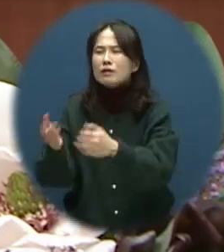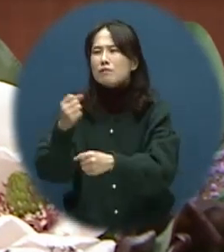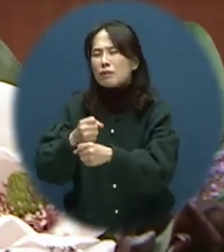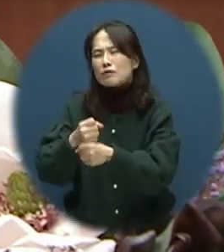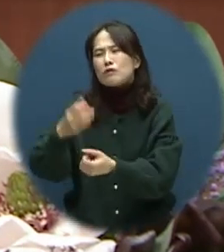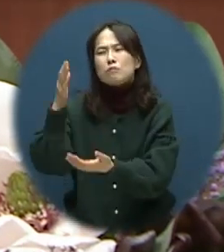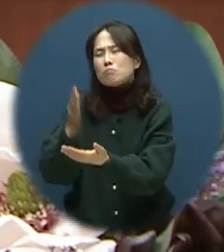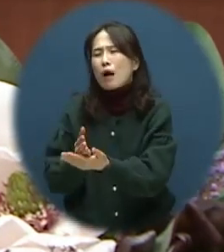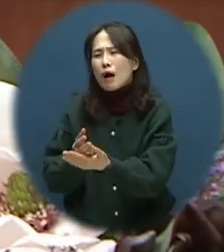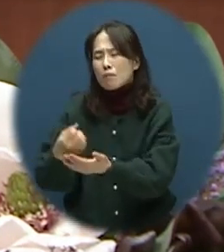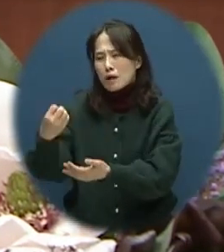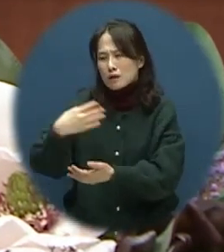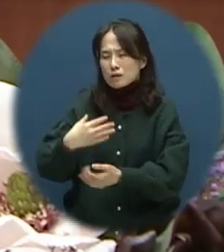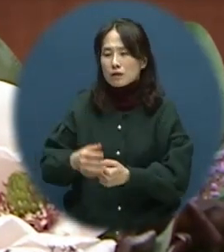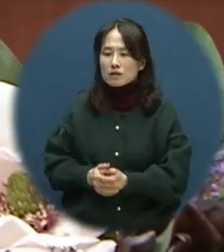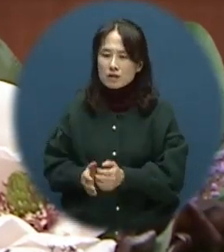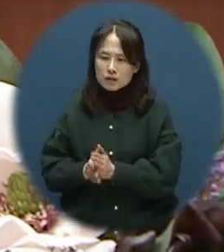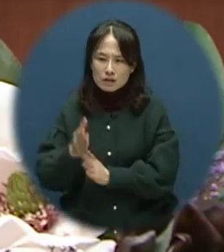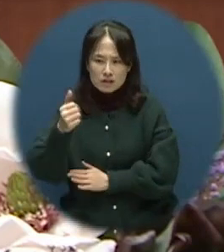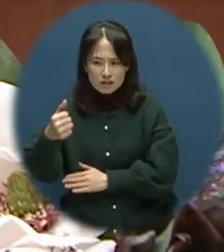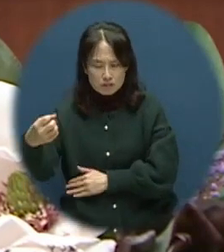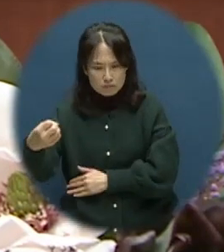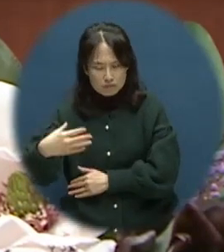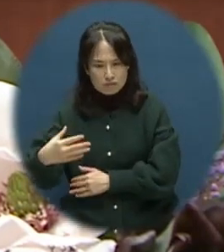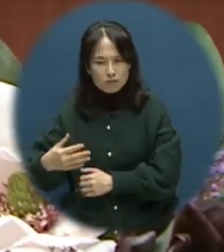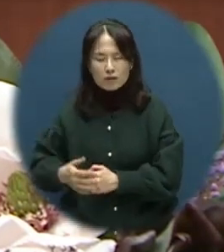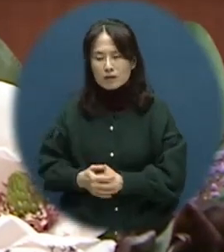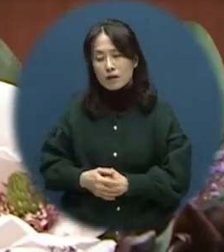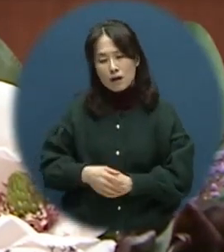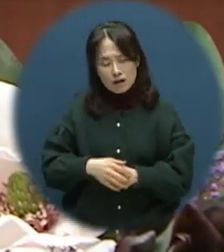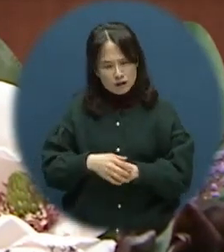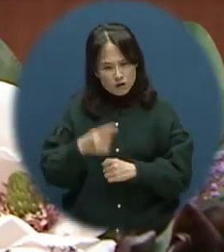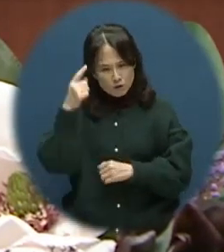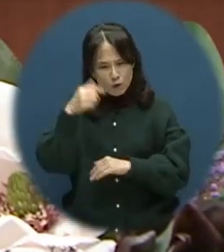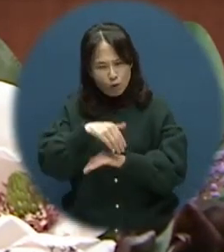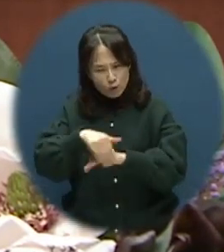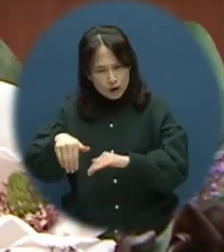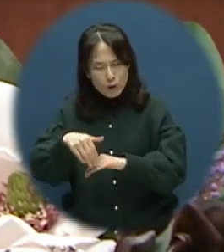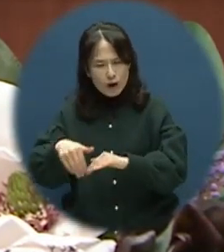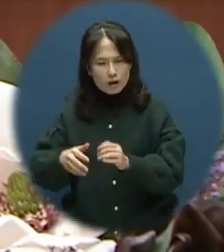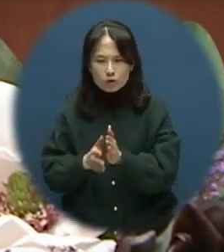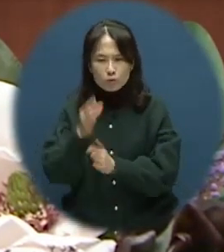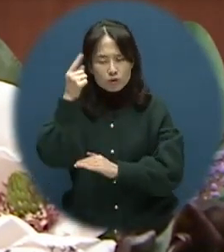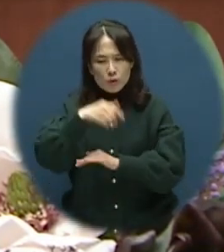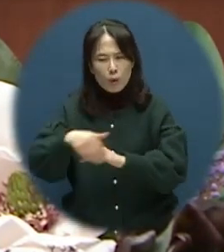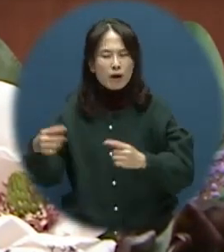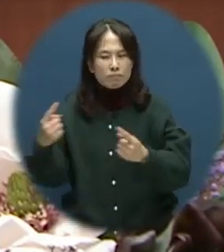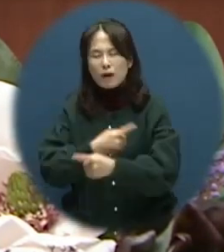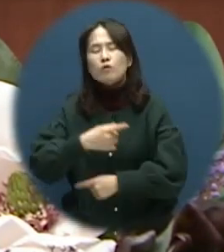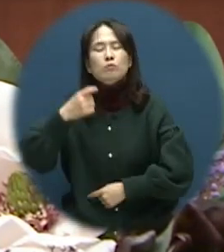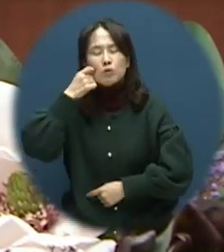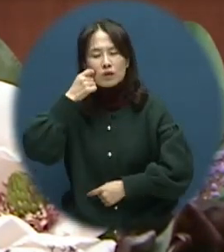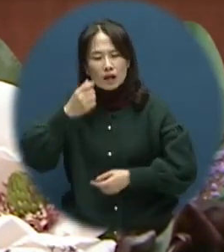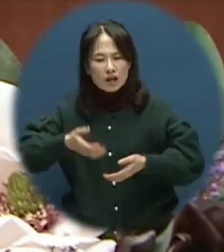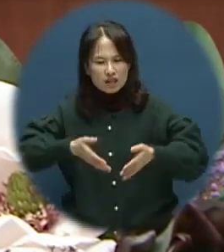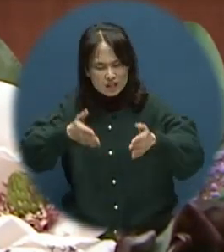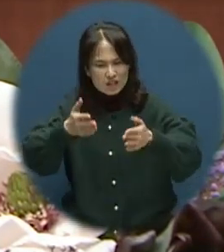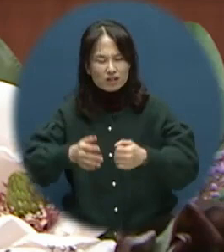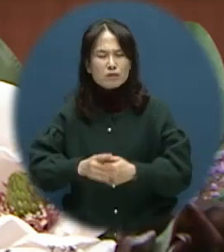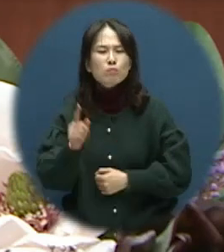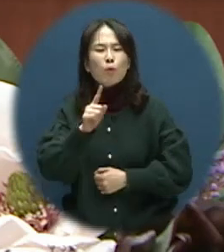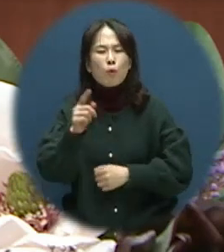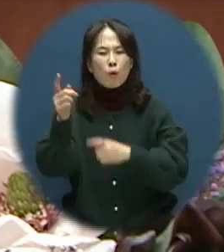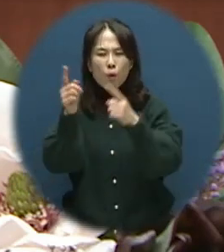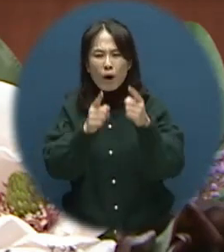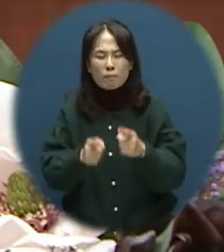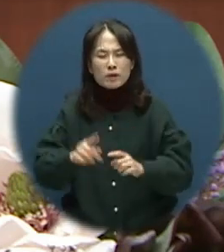관계자가 이런 말을 했습니다. 그까지 지형 하나가 뭔데 도시계획을, 도로계획을 바꿀 수 없다는 거예요. 그래서 그것도 싸워서 이제 막아냈는데요.